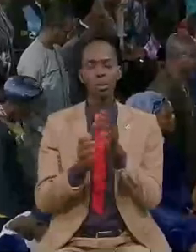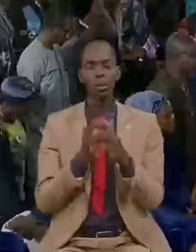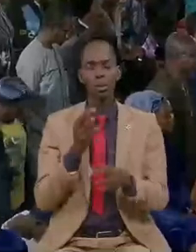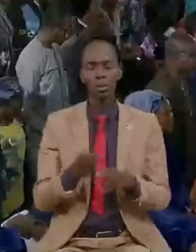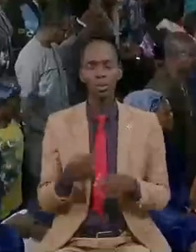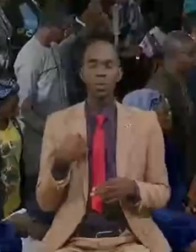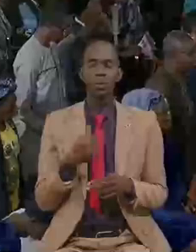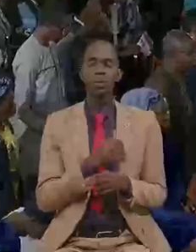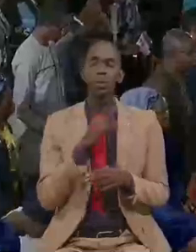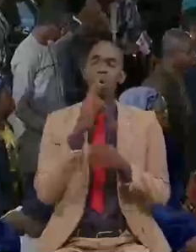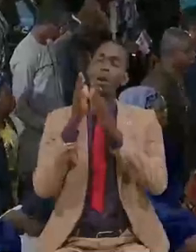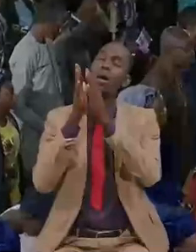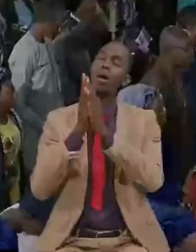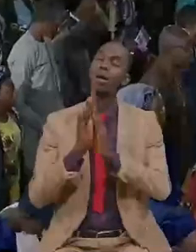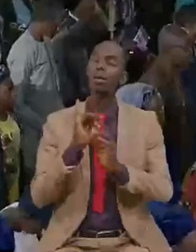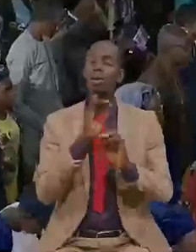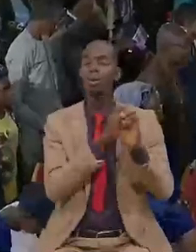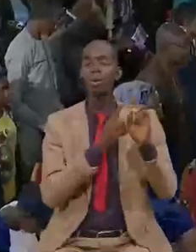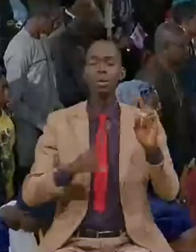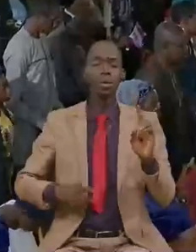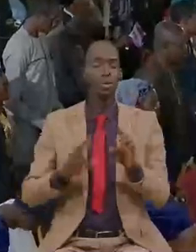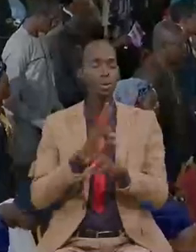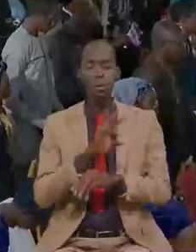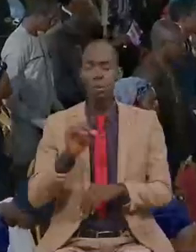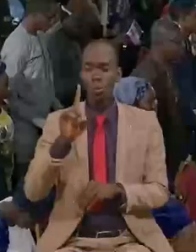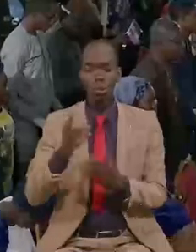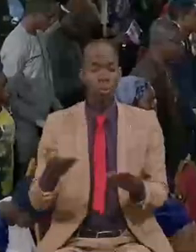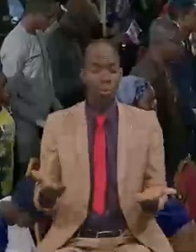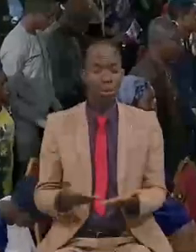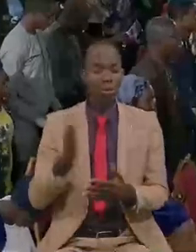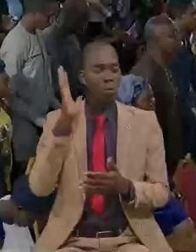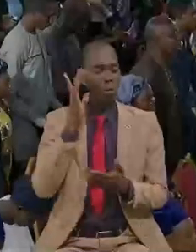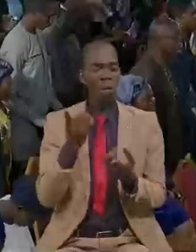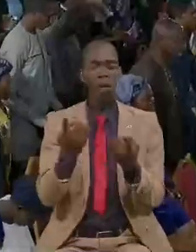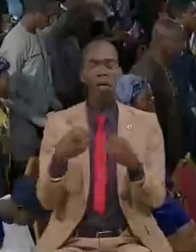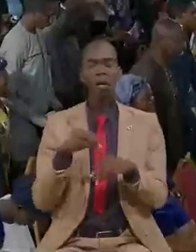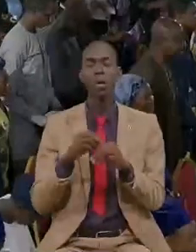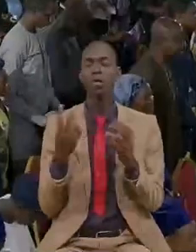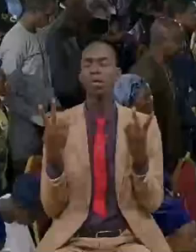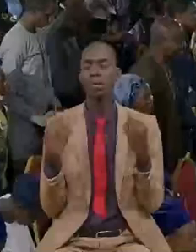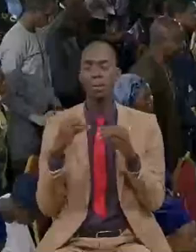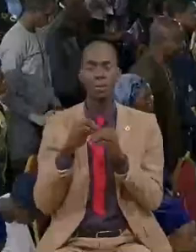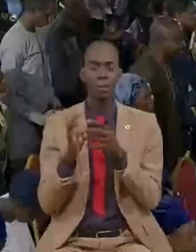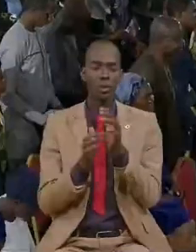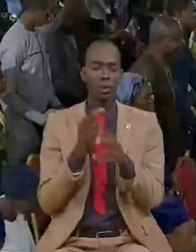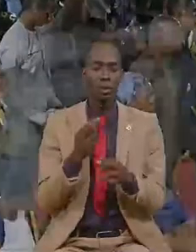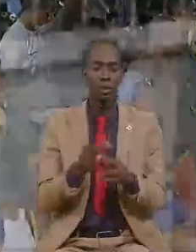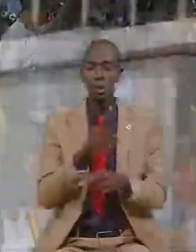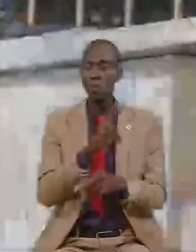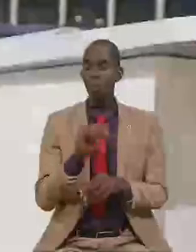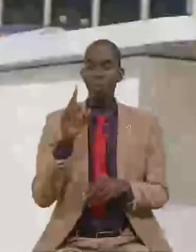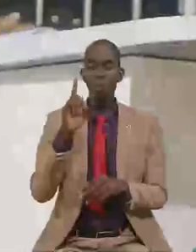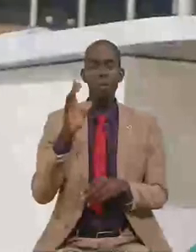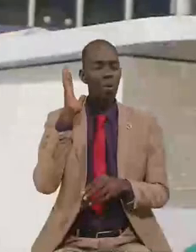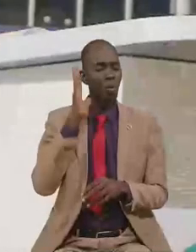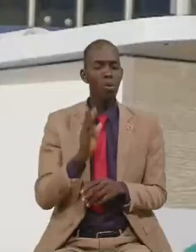Nous demandons, Seigneur, que personne ici ne vienne en vain, que personne